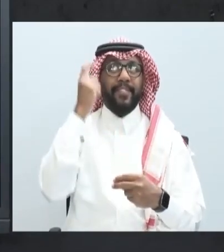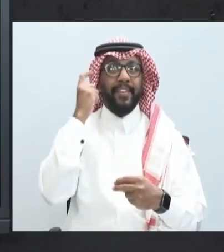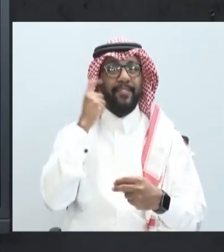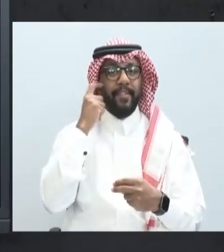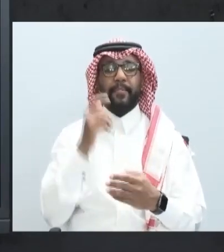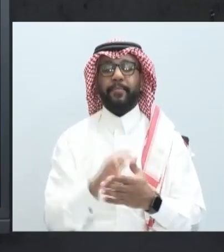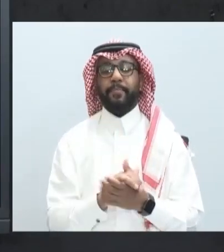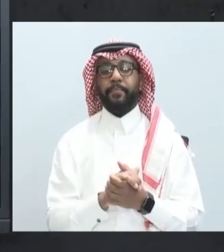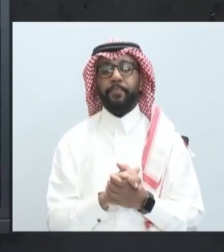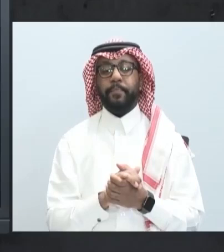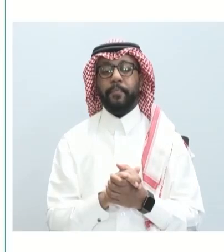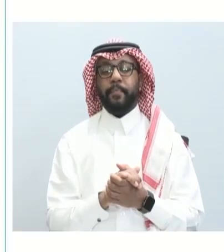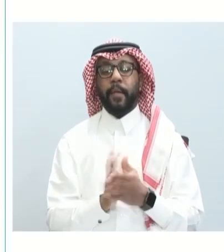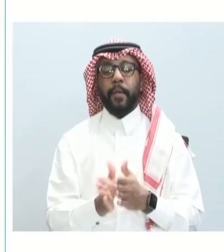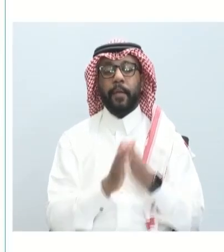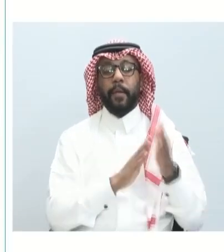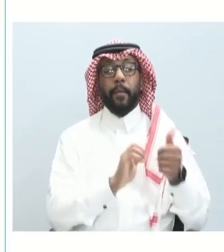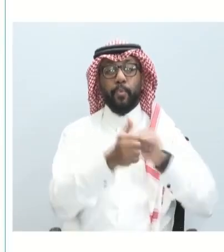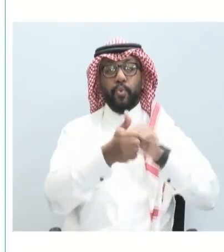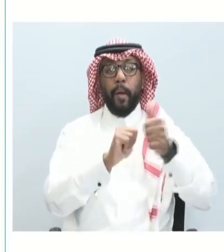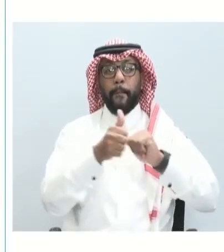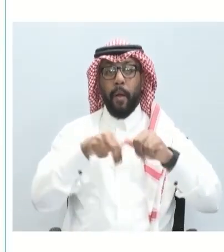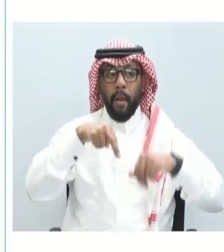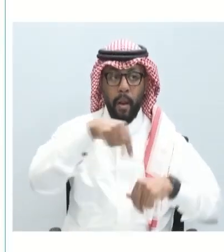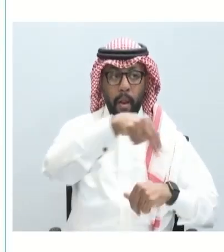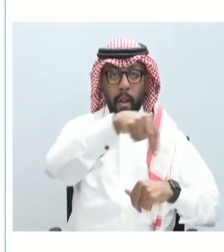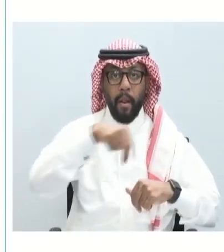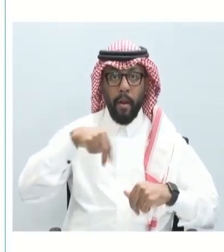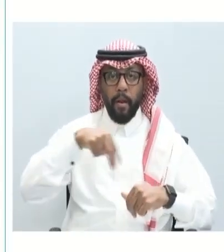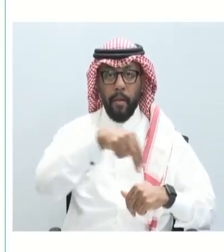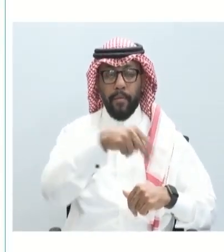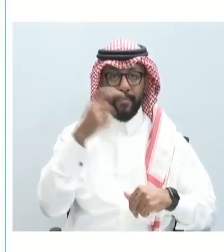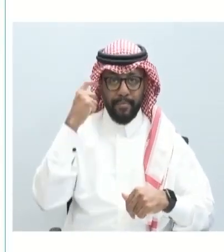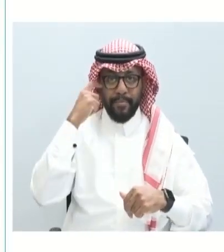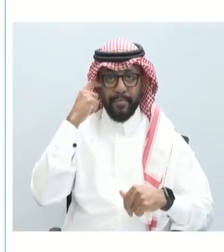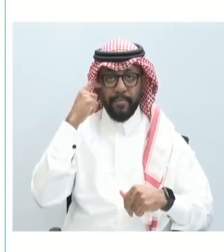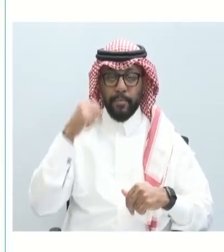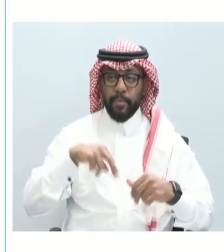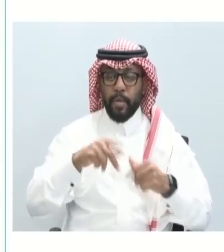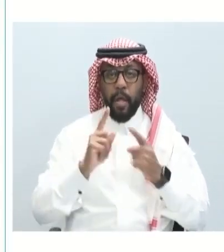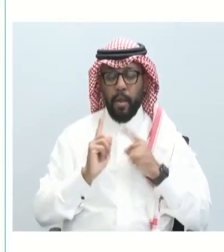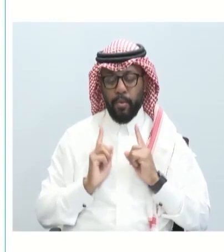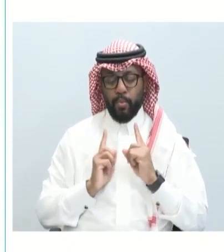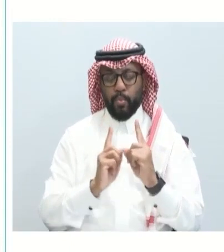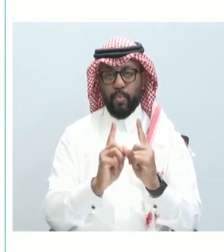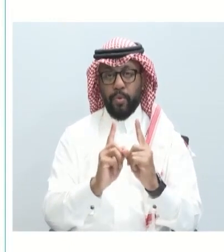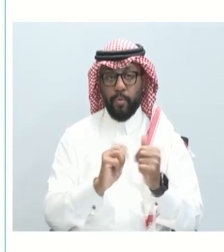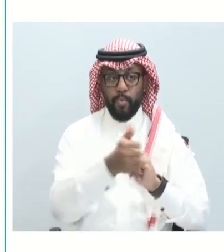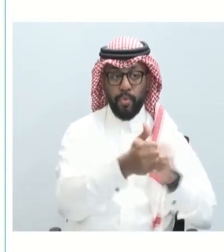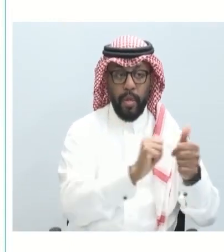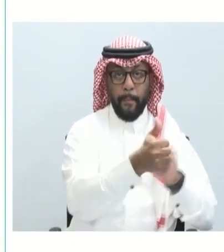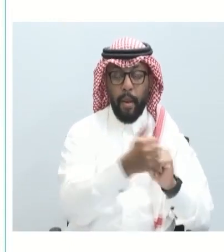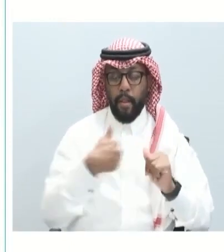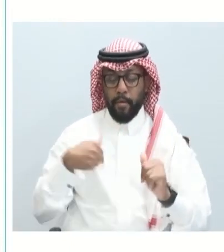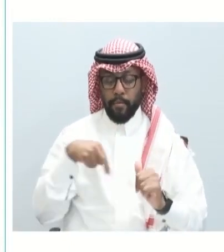نكمل في مسابقه للجري تمكنت من تخطي المتسابق الثاني نعيد في مسابقه للجري